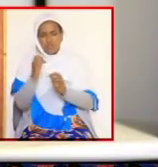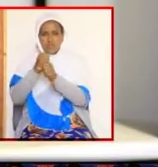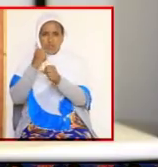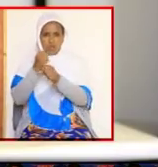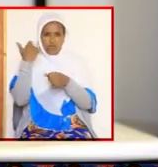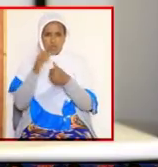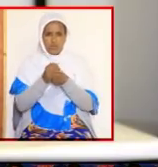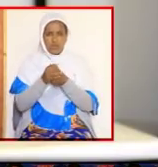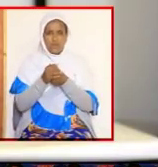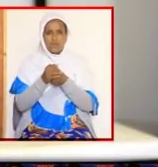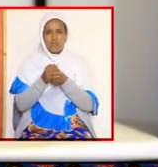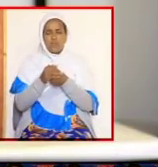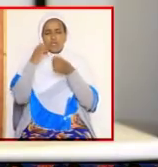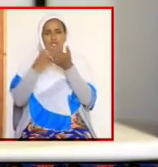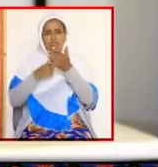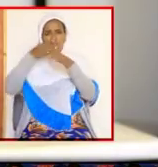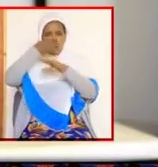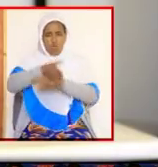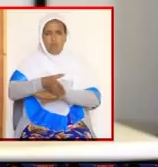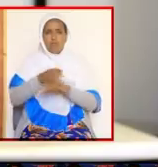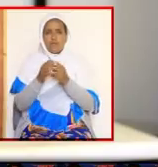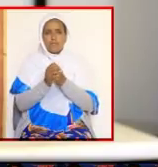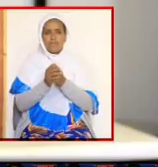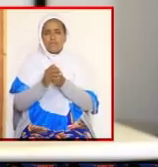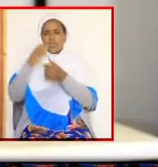ነበረ። እንደውም ከዛ በኋላ